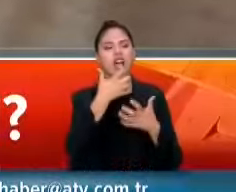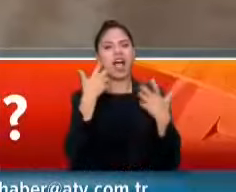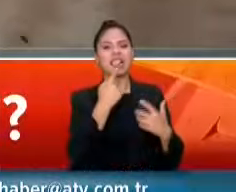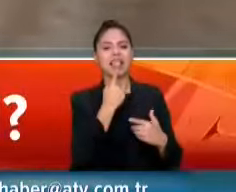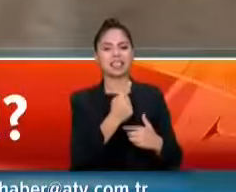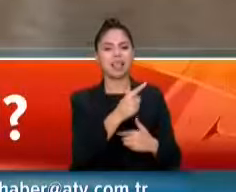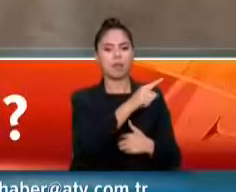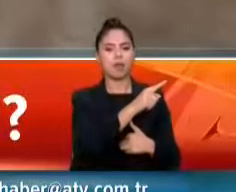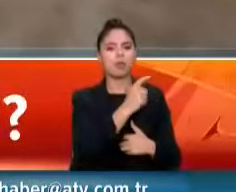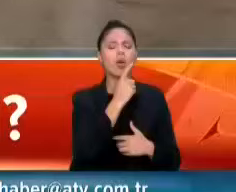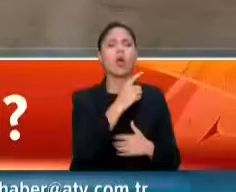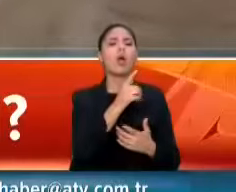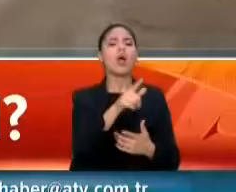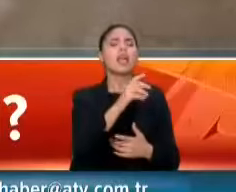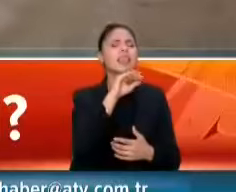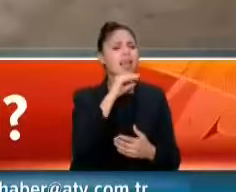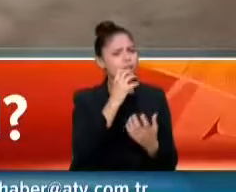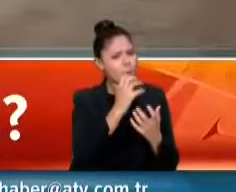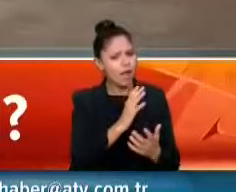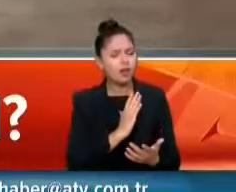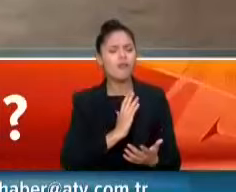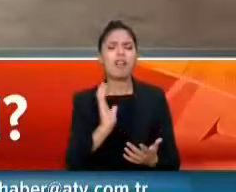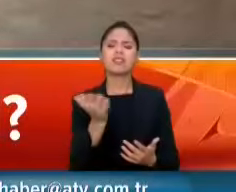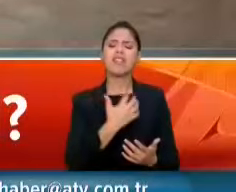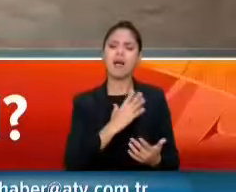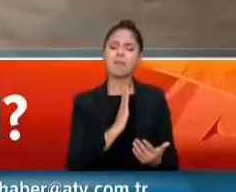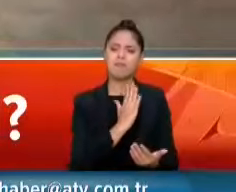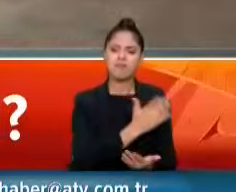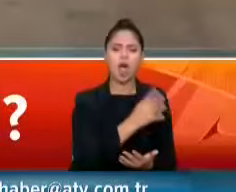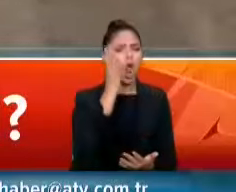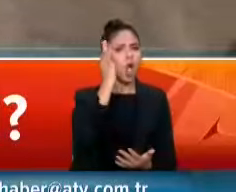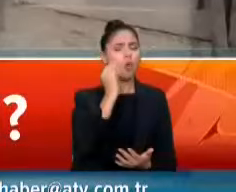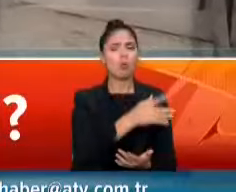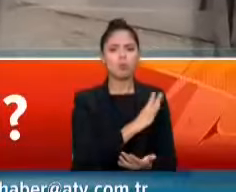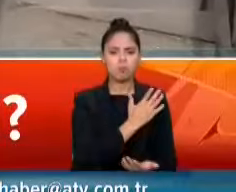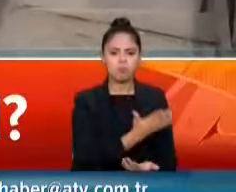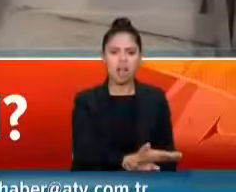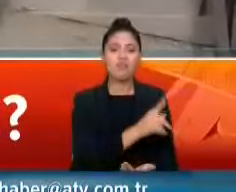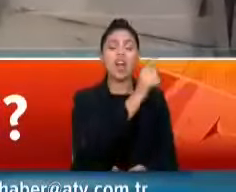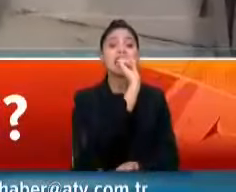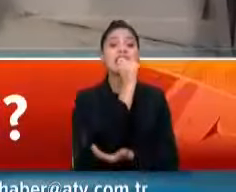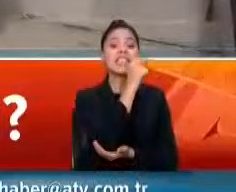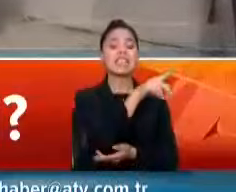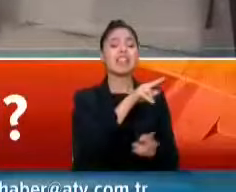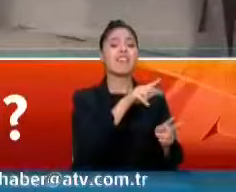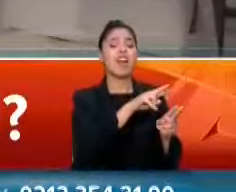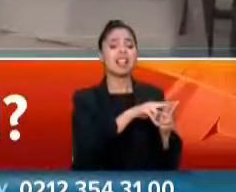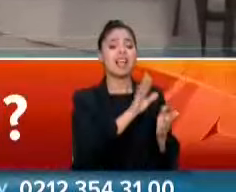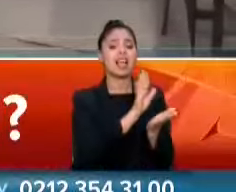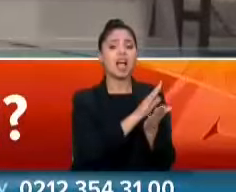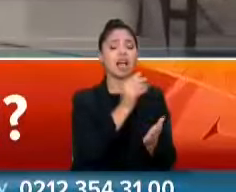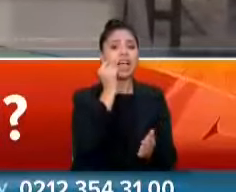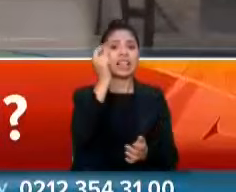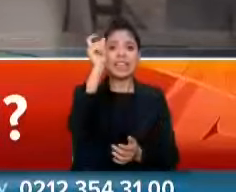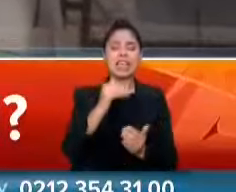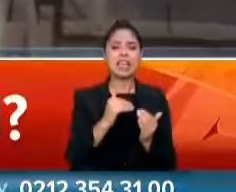masumdur yaşlara düşkündür sahip Kardır uzmandır alanında Sivas kangalı neredeyse bir insan